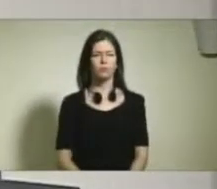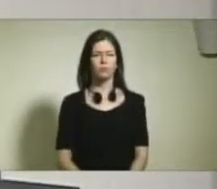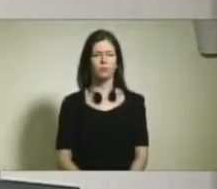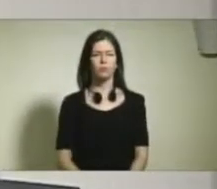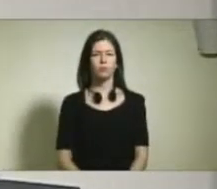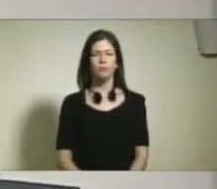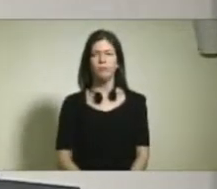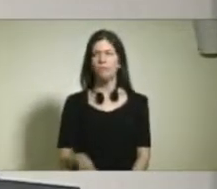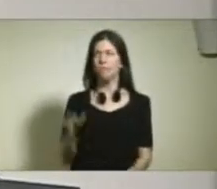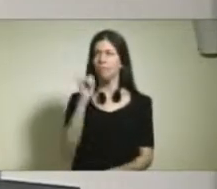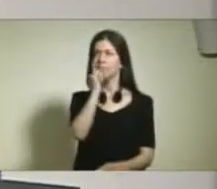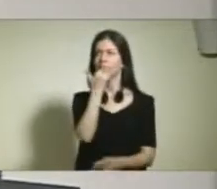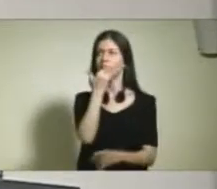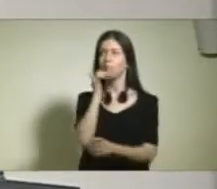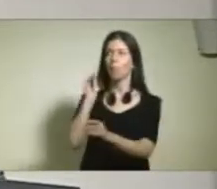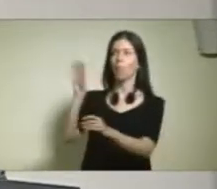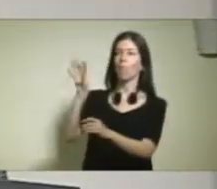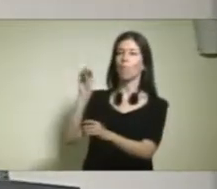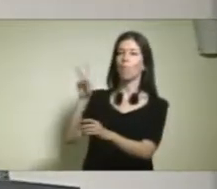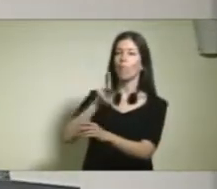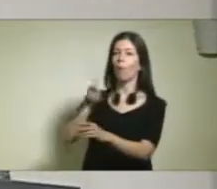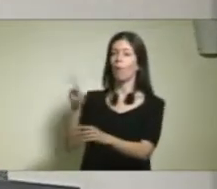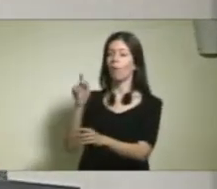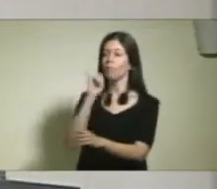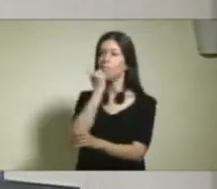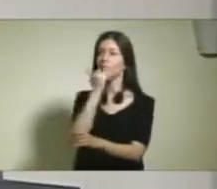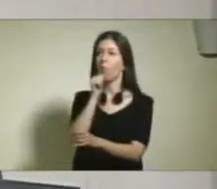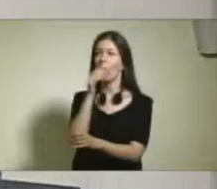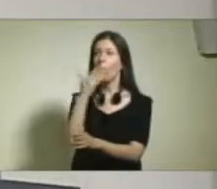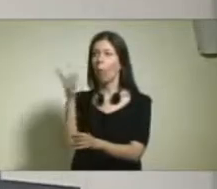mais c'est pas le bon transparent.